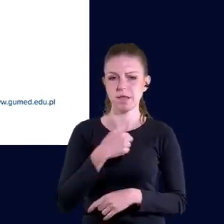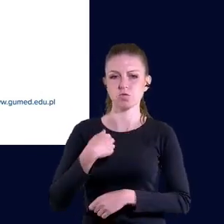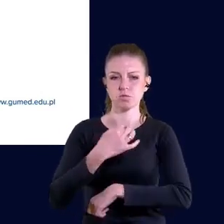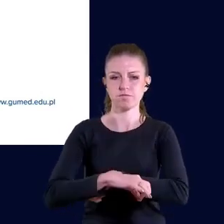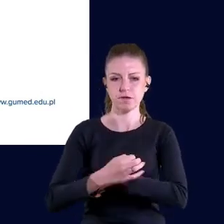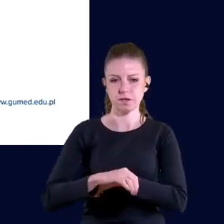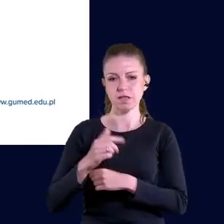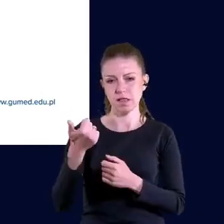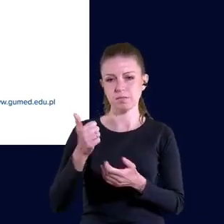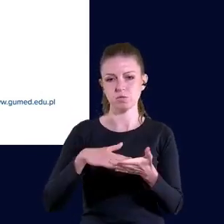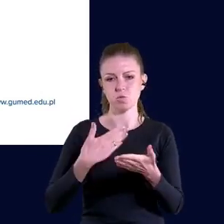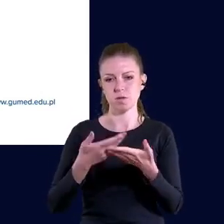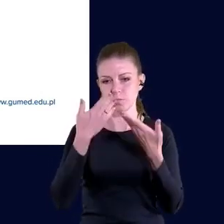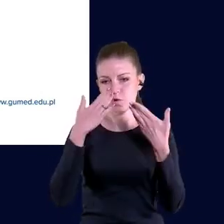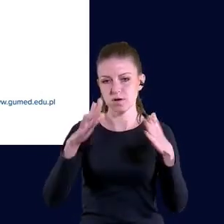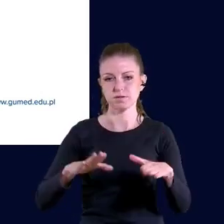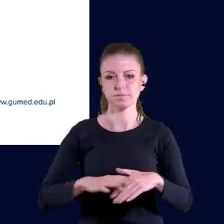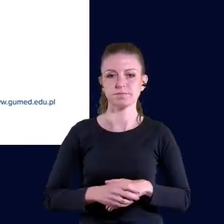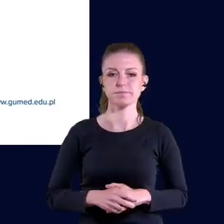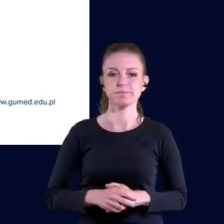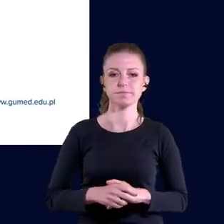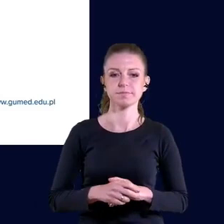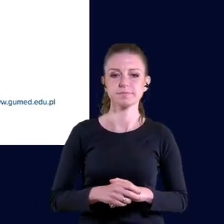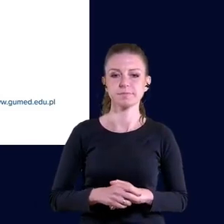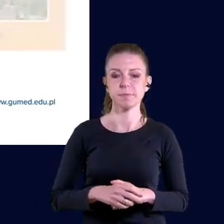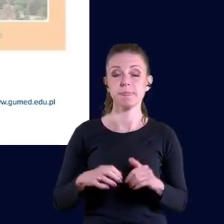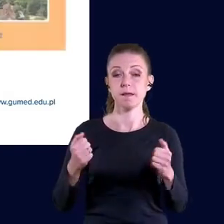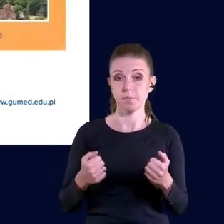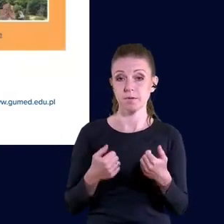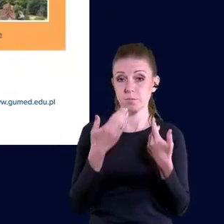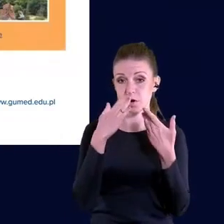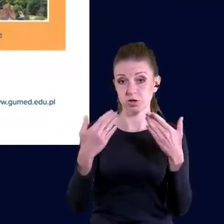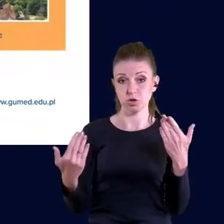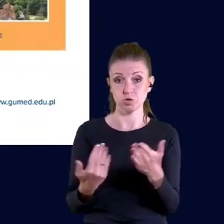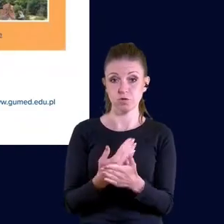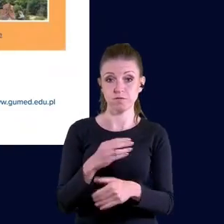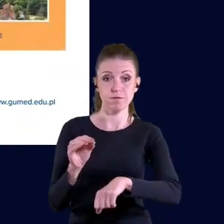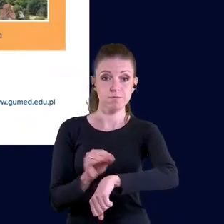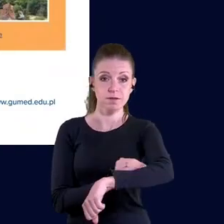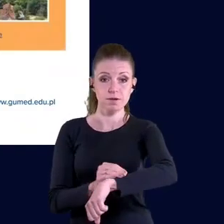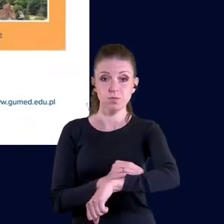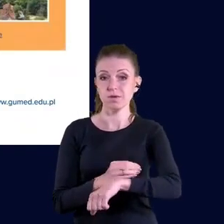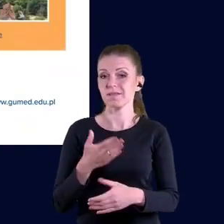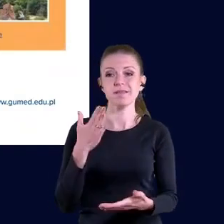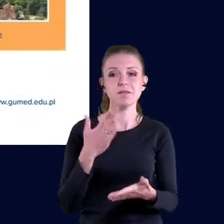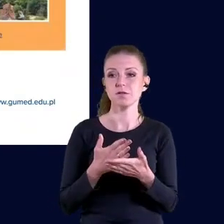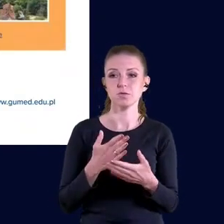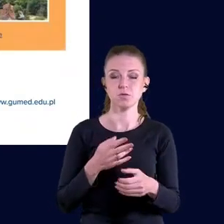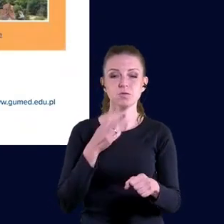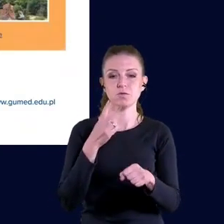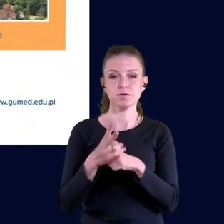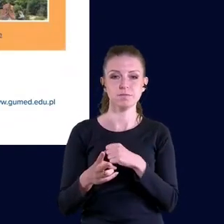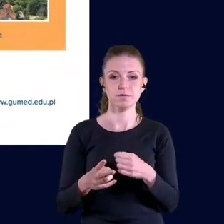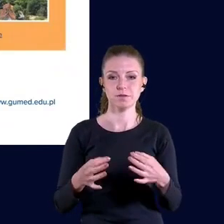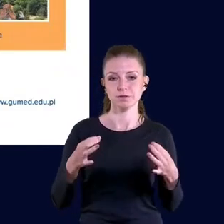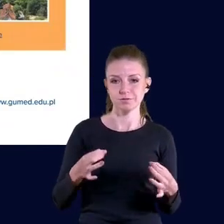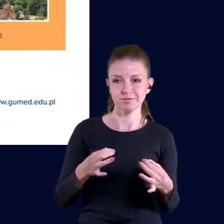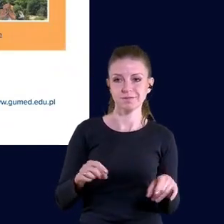Chcieliśmy żeby materiały nie tylko te już gdzieś tak to